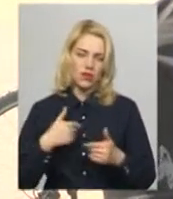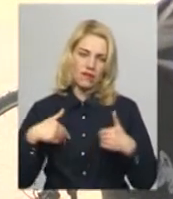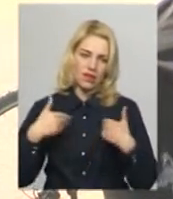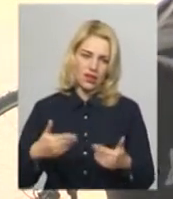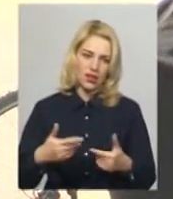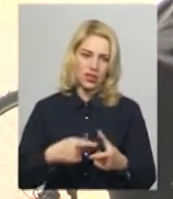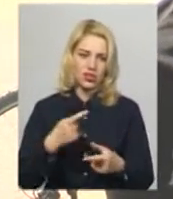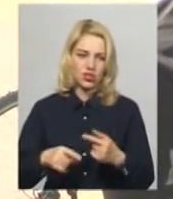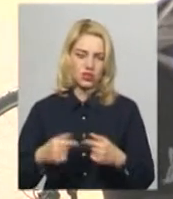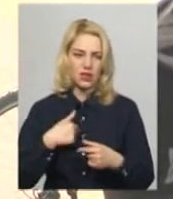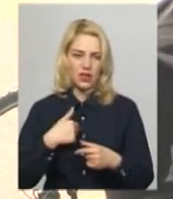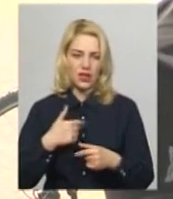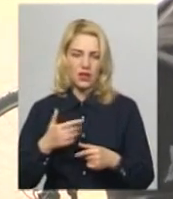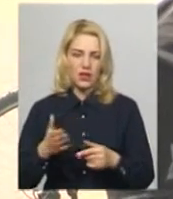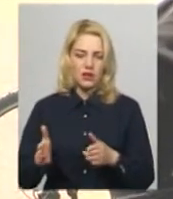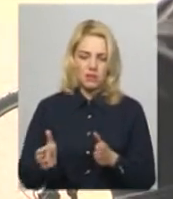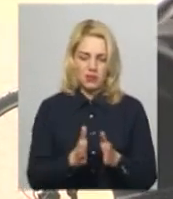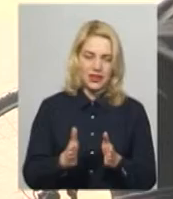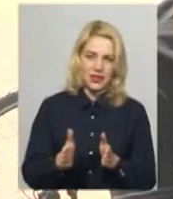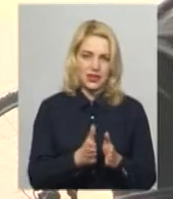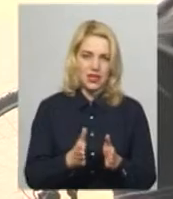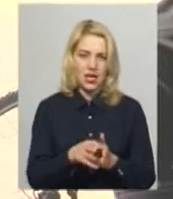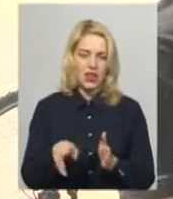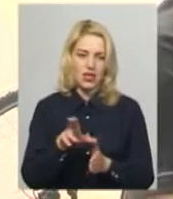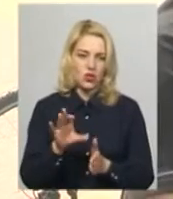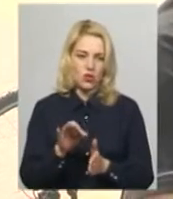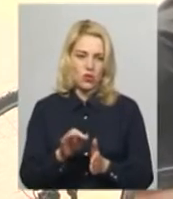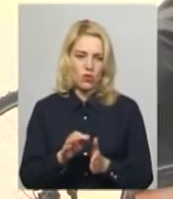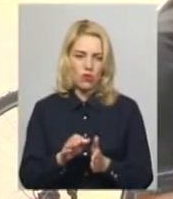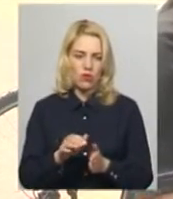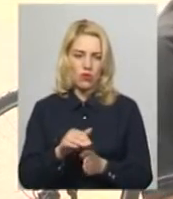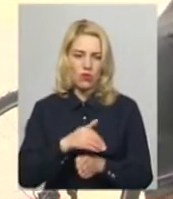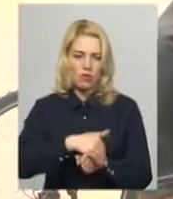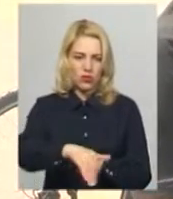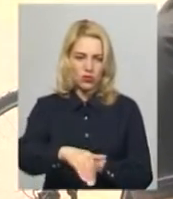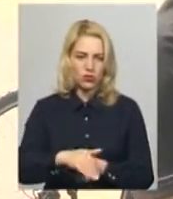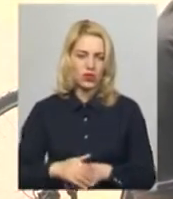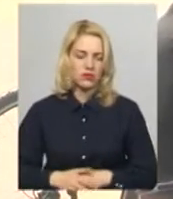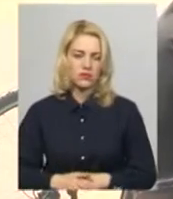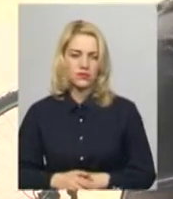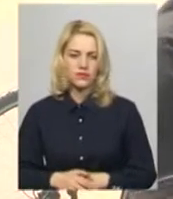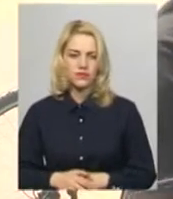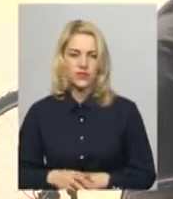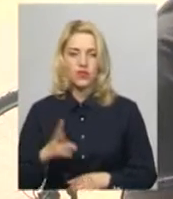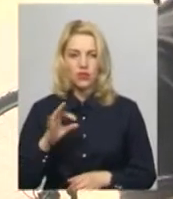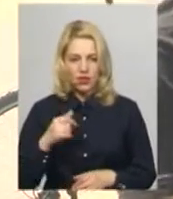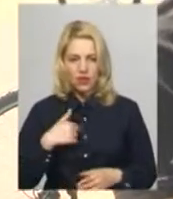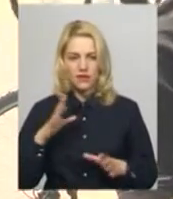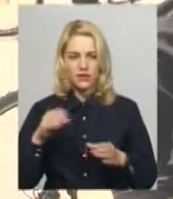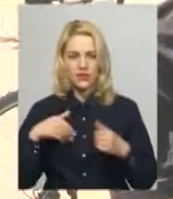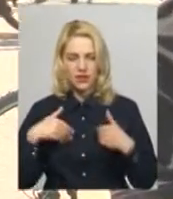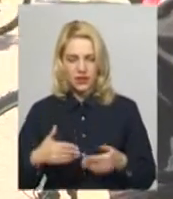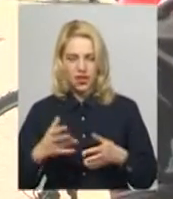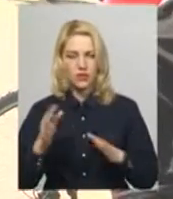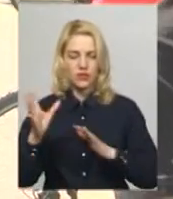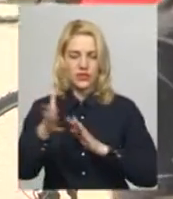вітали, чи це вони мене притискали до бордюра тротуара. Але проте я всіх вітаю,